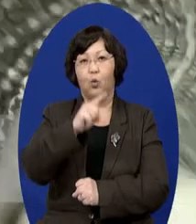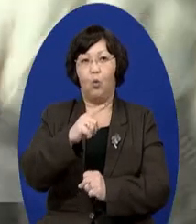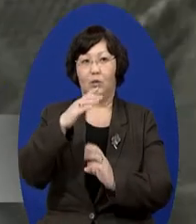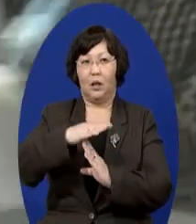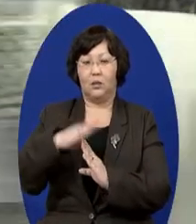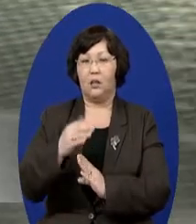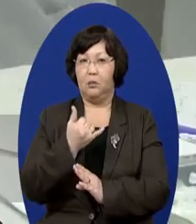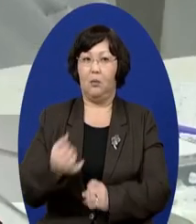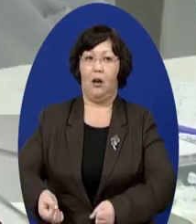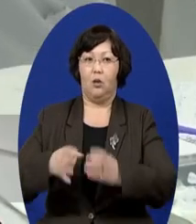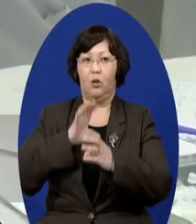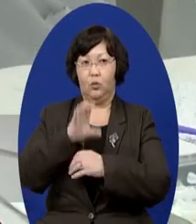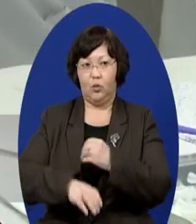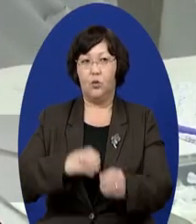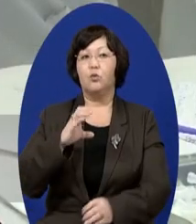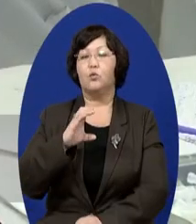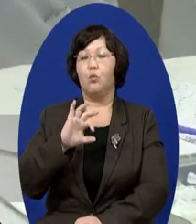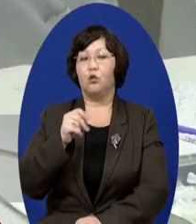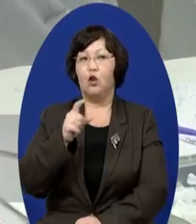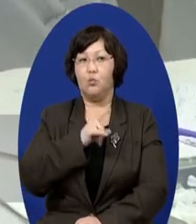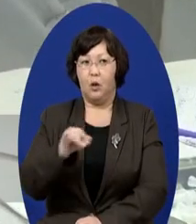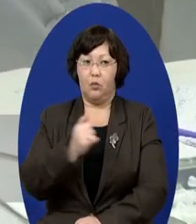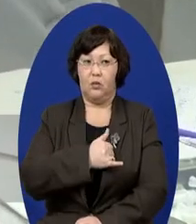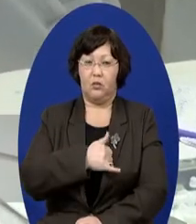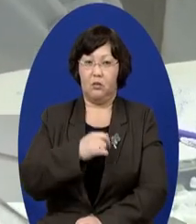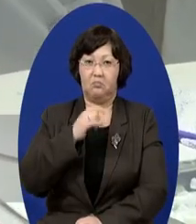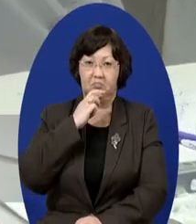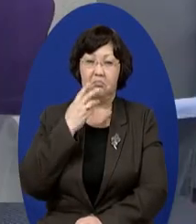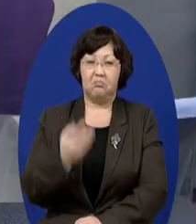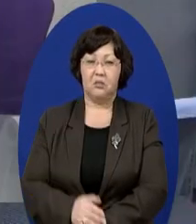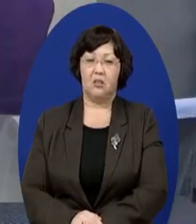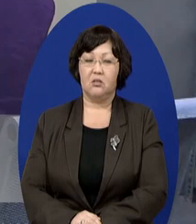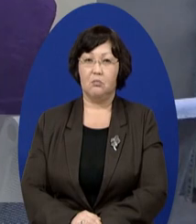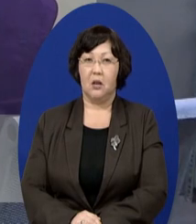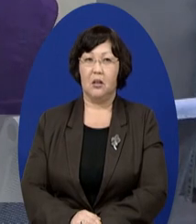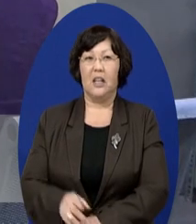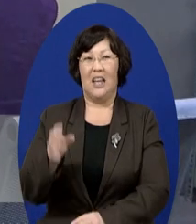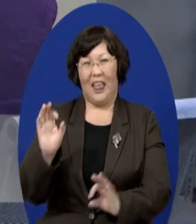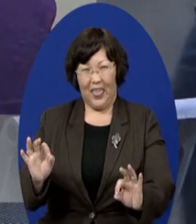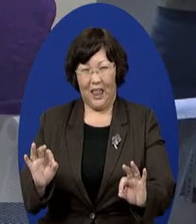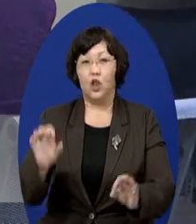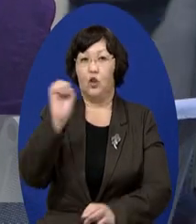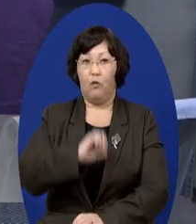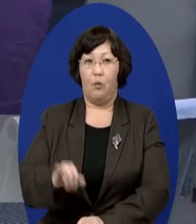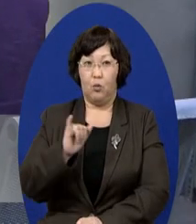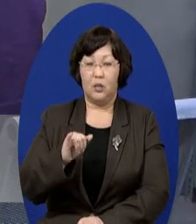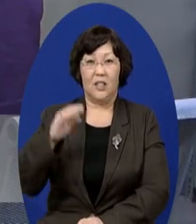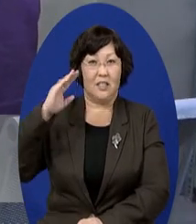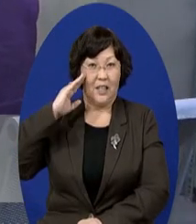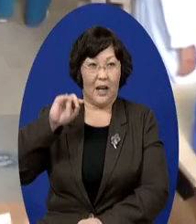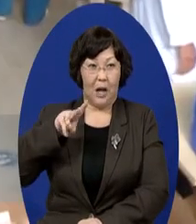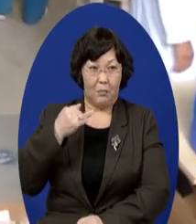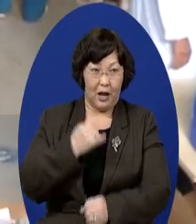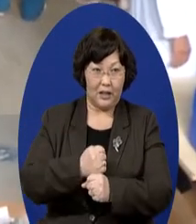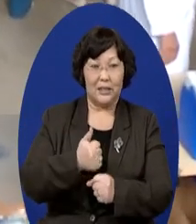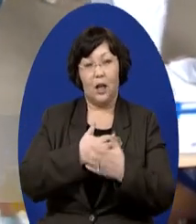улсын совилогчдын холбооны гүйцэтгэх цахирал Ховард Кейтен онцлсан юм. Уг цайрхаг нөхөхийн тулд барууны орнууд армийн албан хаагчид